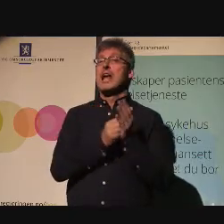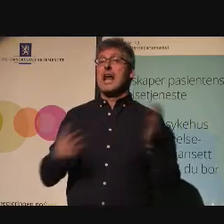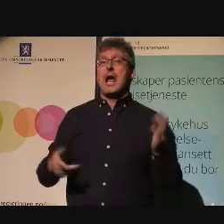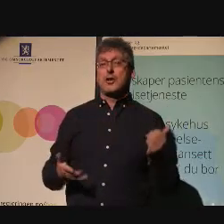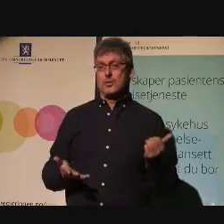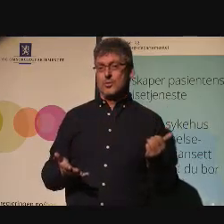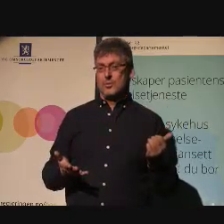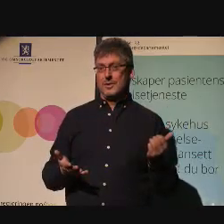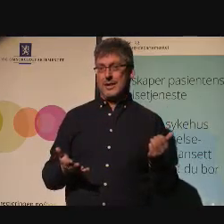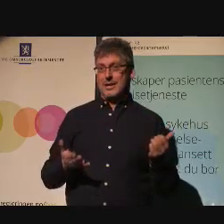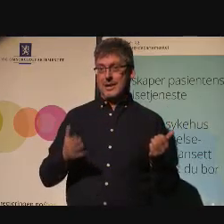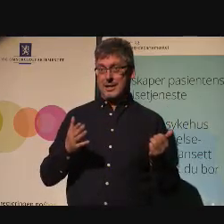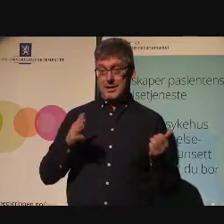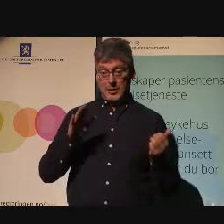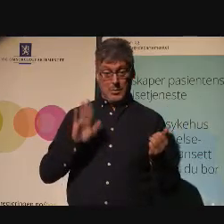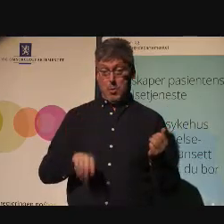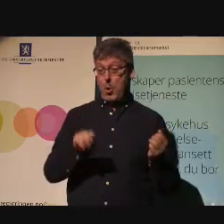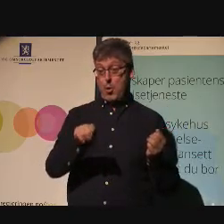helt unormal livssituasjon.